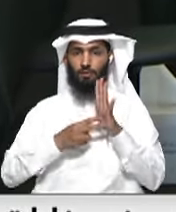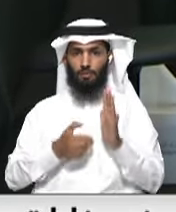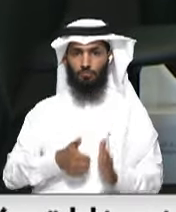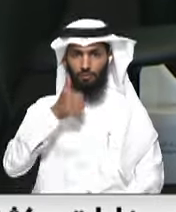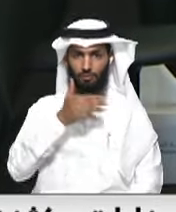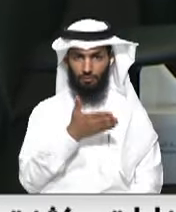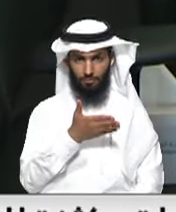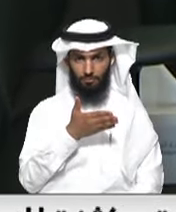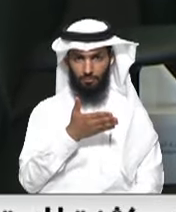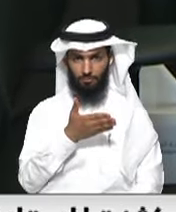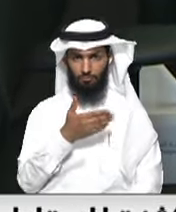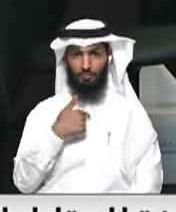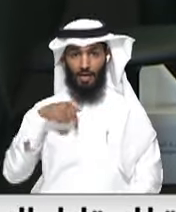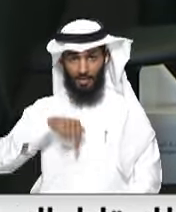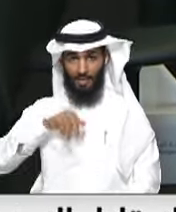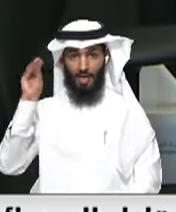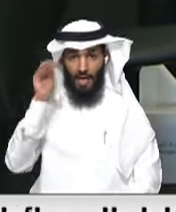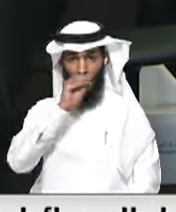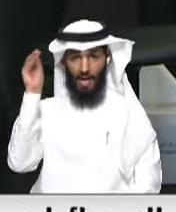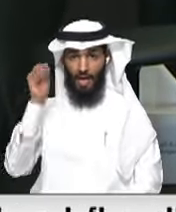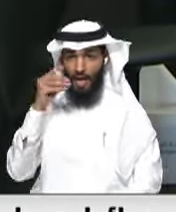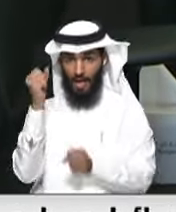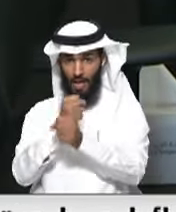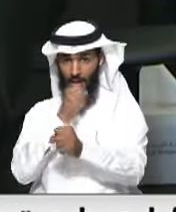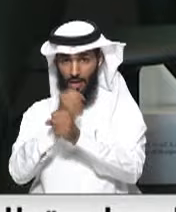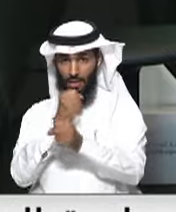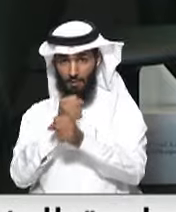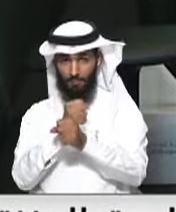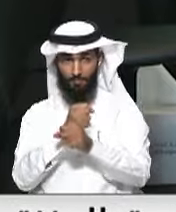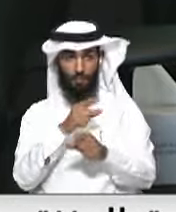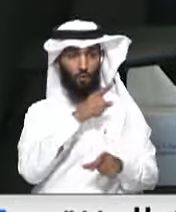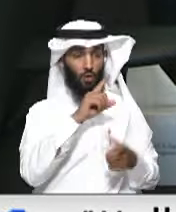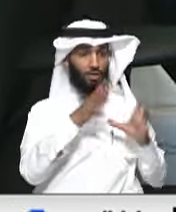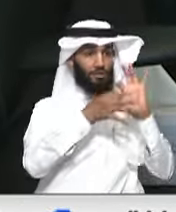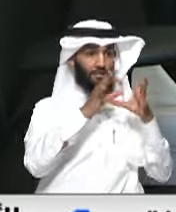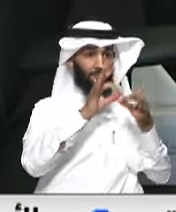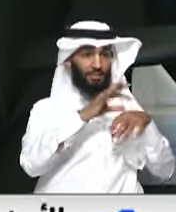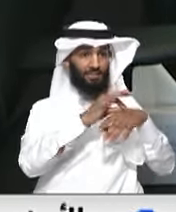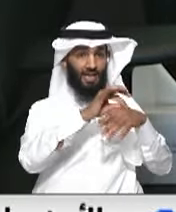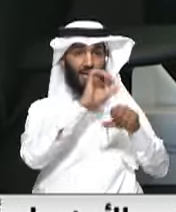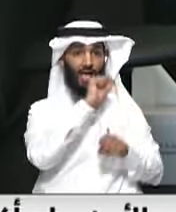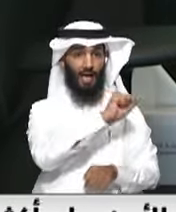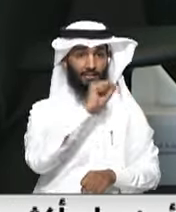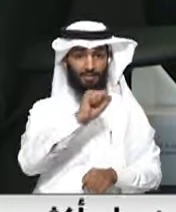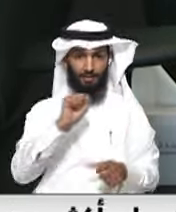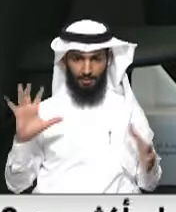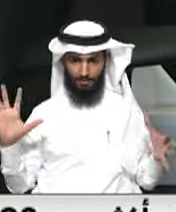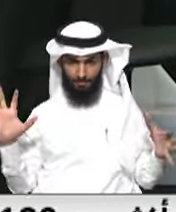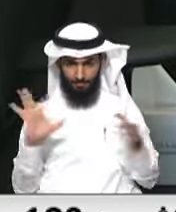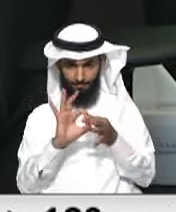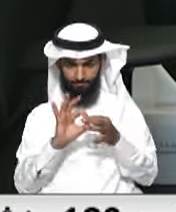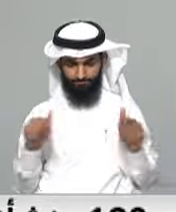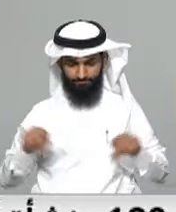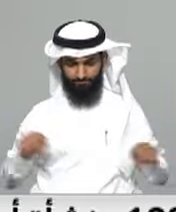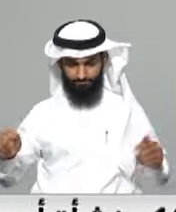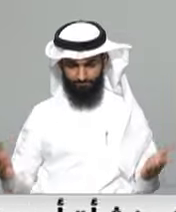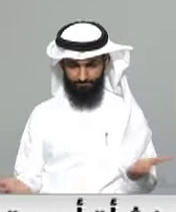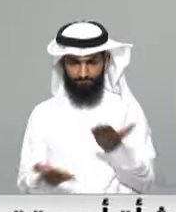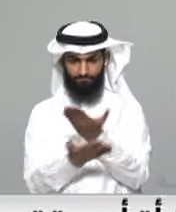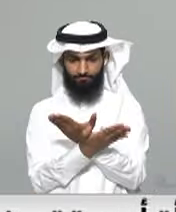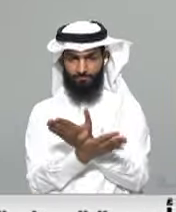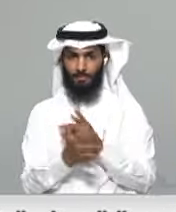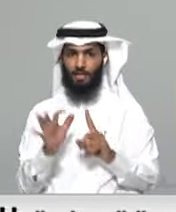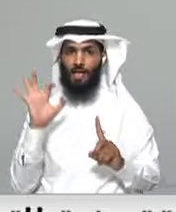وقعت اتفاقية تعاون مع الجمعية الكويتية لحقوق الإنسان باعتبارها أحد مؤسسات المجتمع المدني في دولة الكويت،